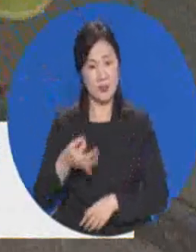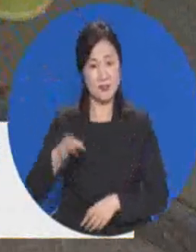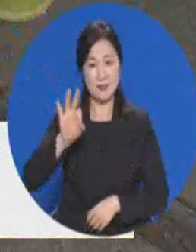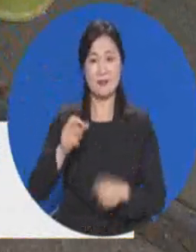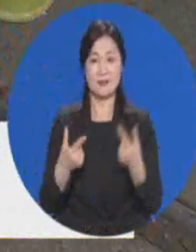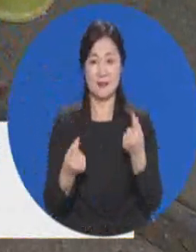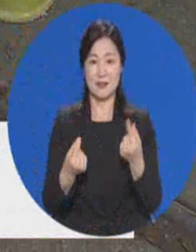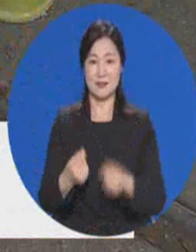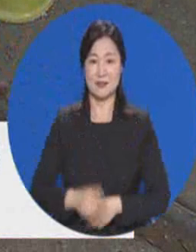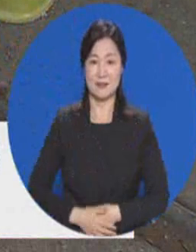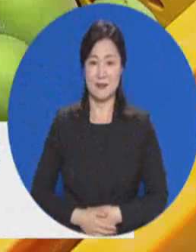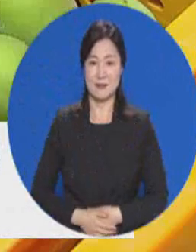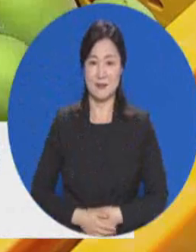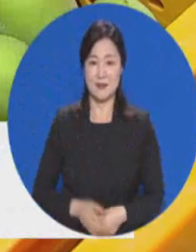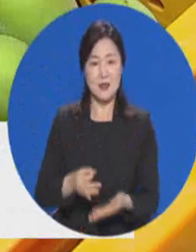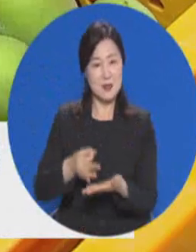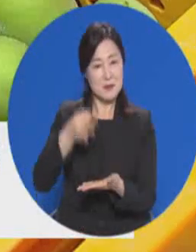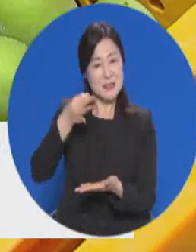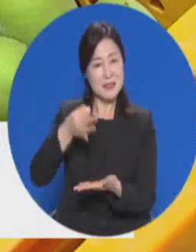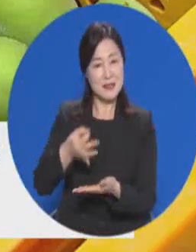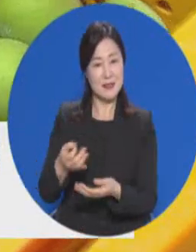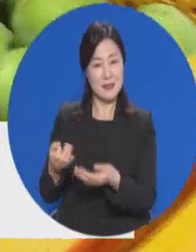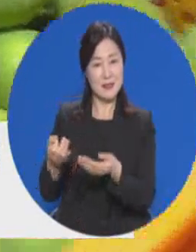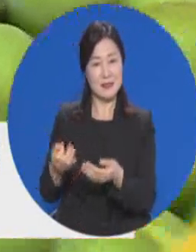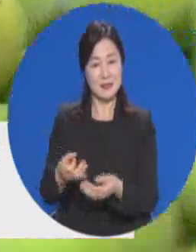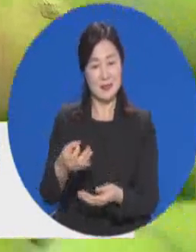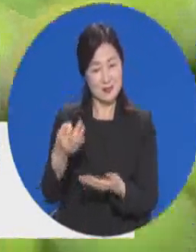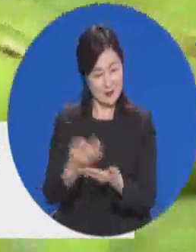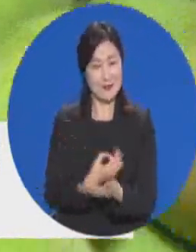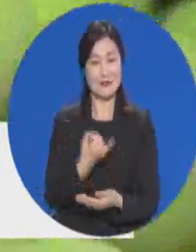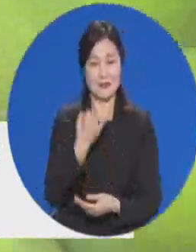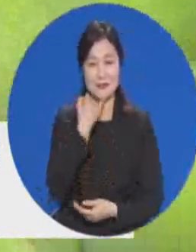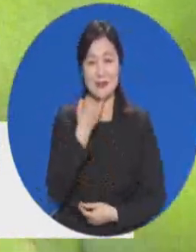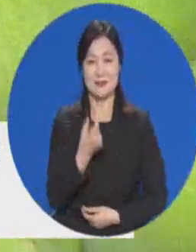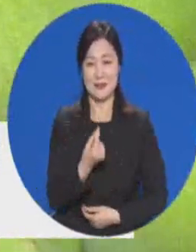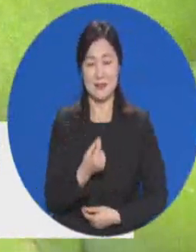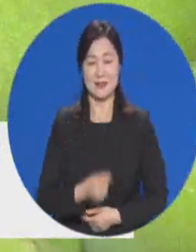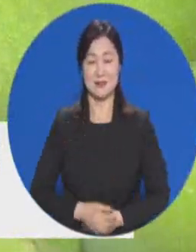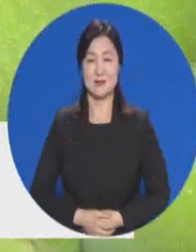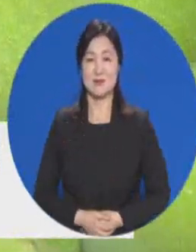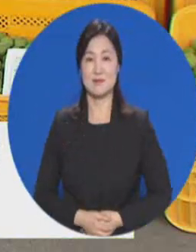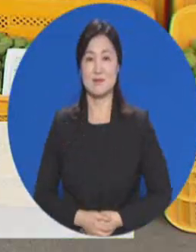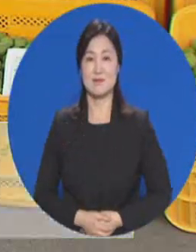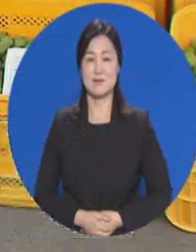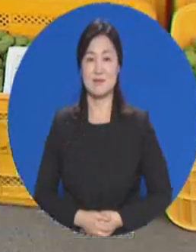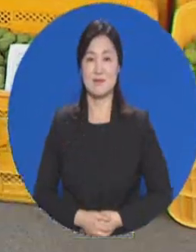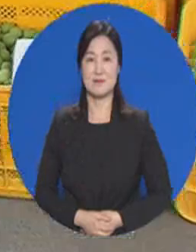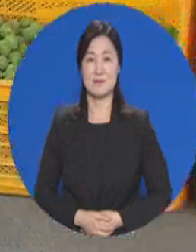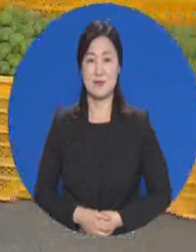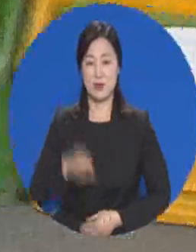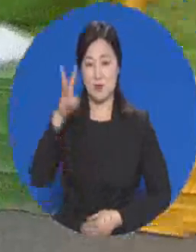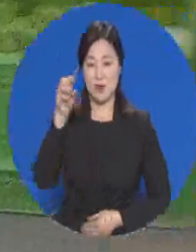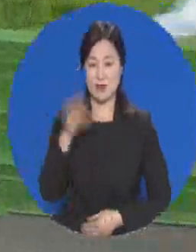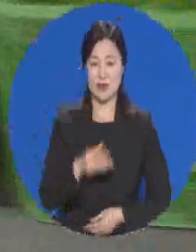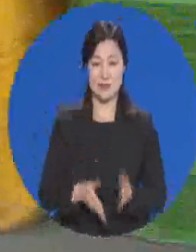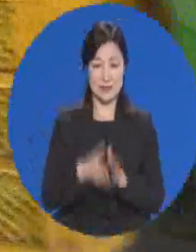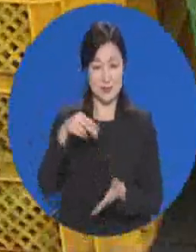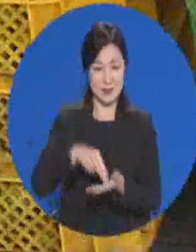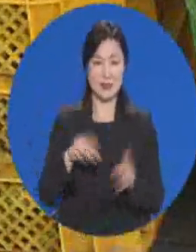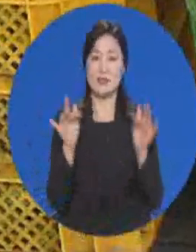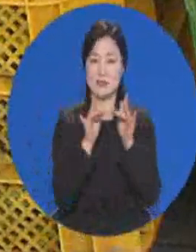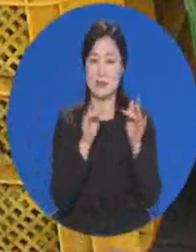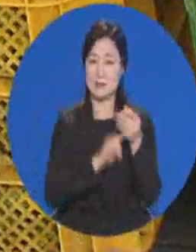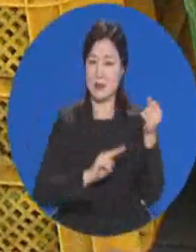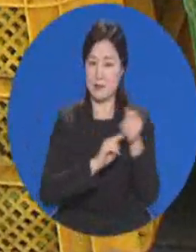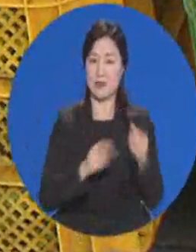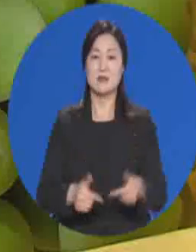이상은 좀 가격이 낮지 않겠느냐, 좀 비싸게 받을 수 있지 않겠느냐 이렇게 예상을 하고 있습니다. 광양시는 온라인 판매 확대